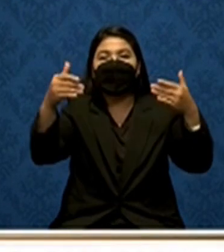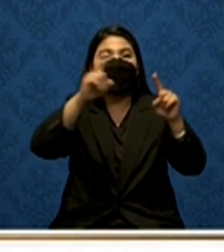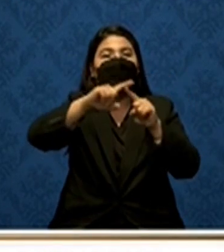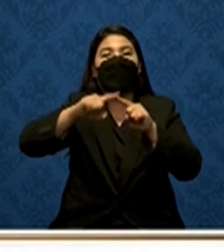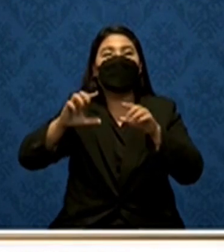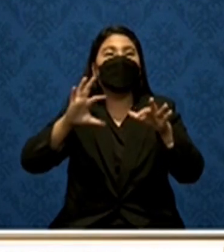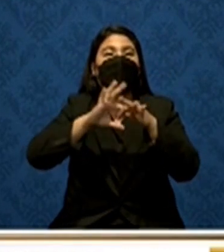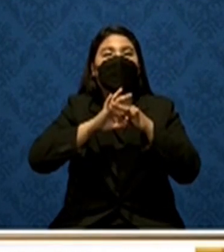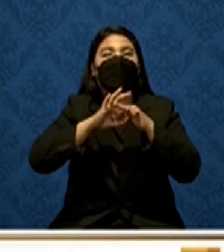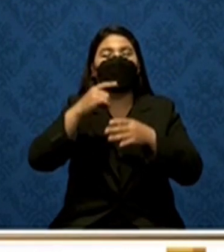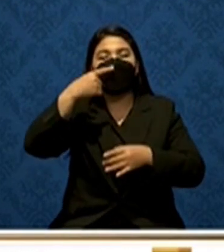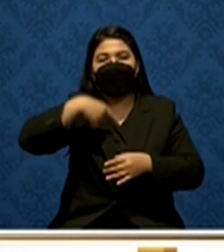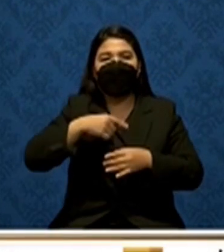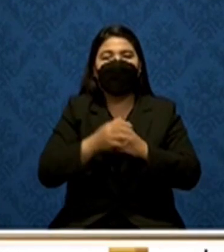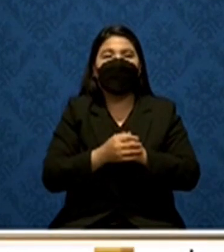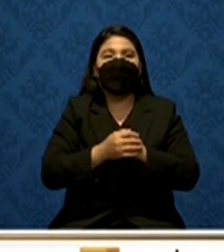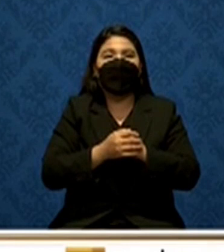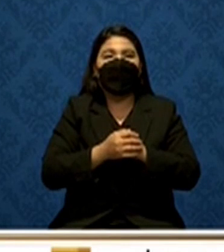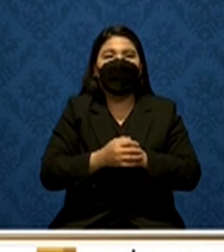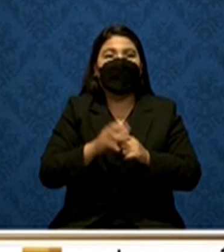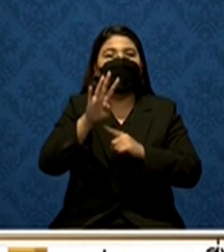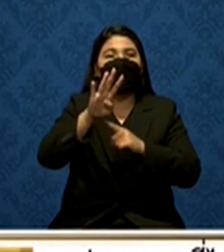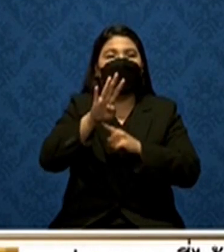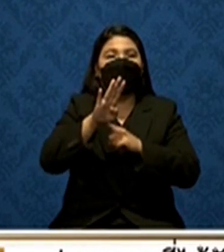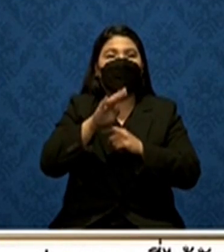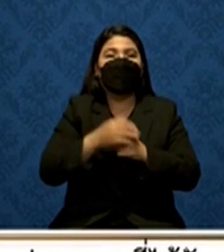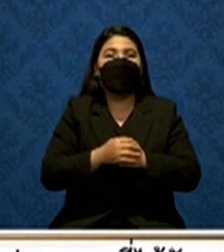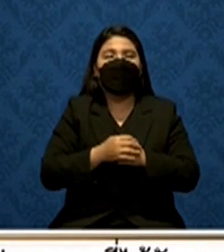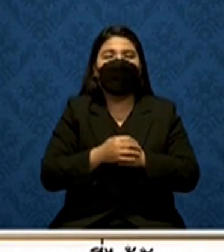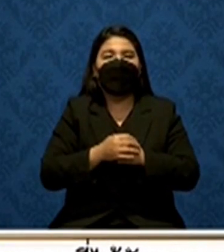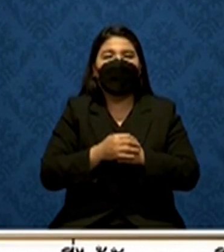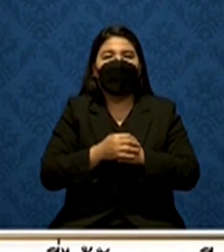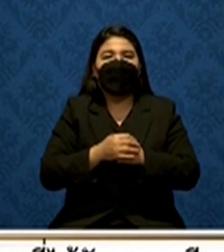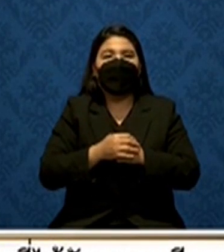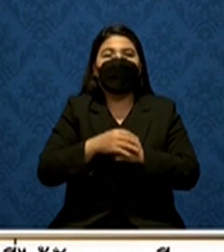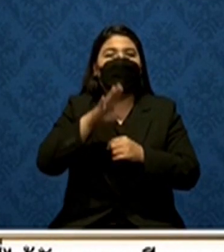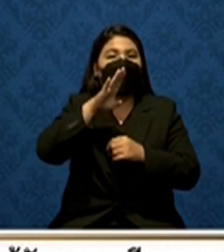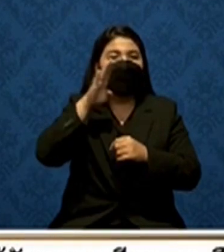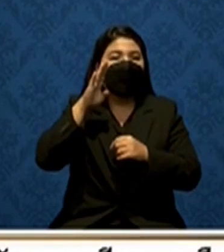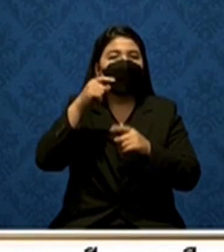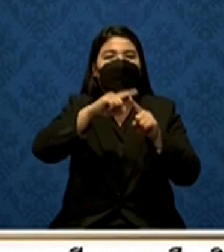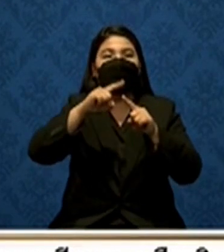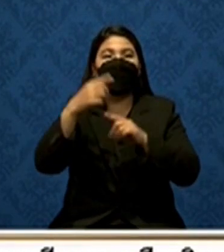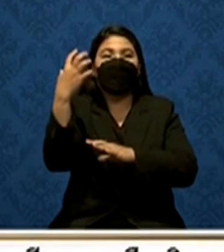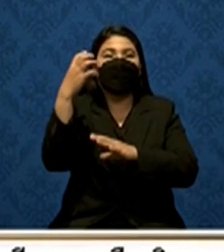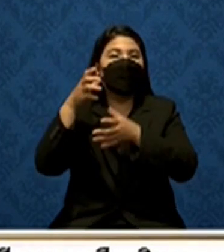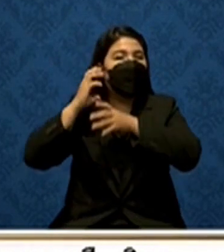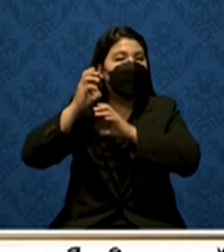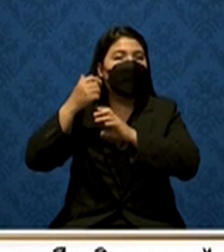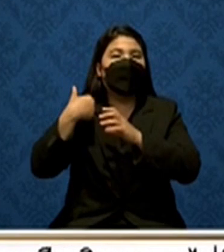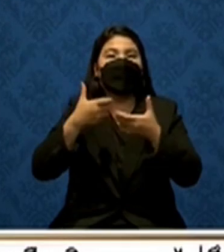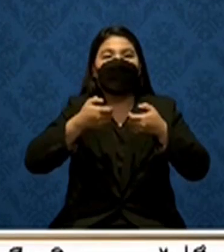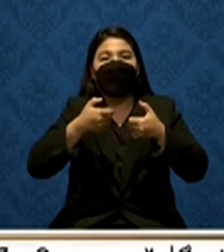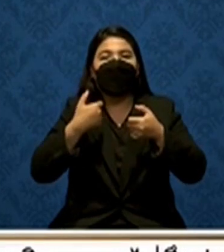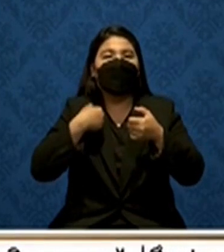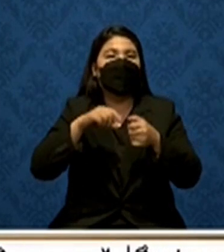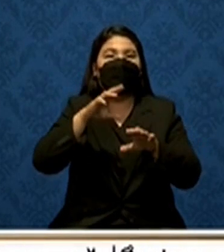เป็ไทยแล้วก็ 4 Digital Contentไม่วาจะเป็ภพยนต์ไม่วาจะเป็ละคร ไม่วาจะเป็นเกม ไม